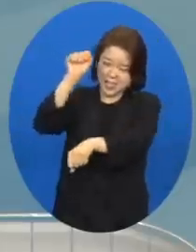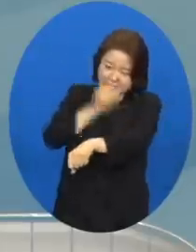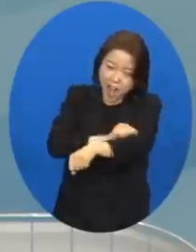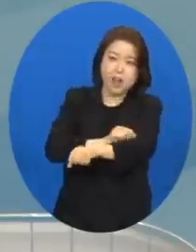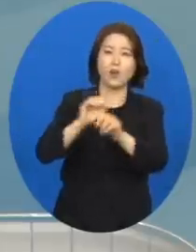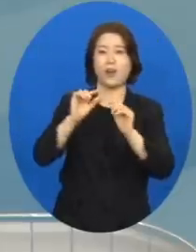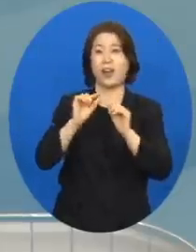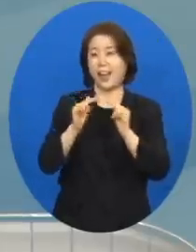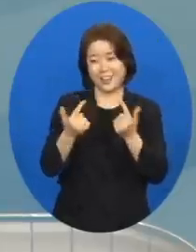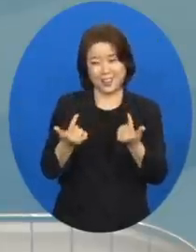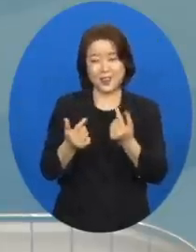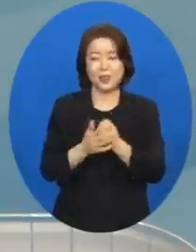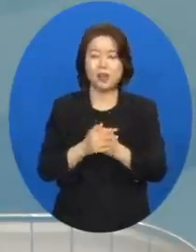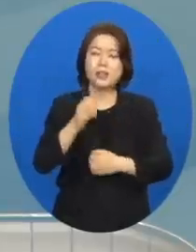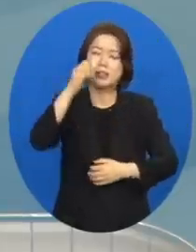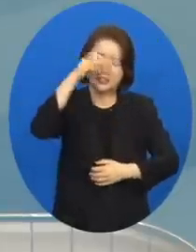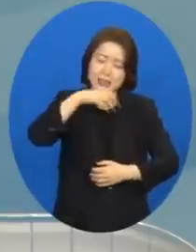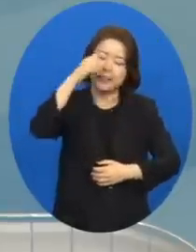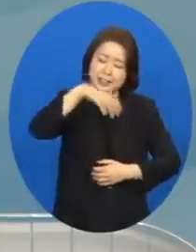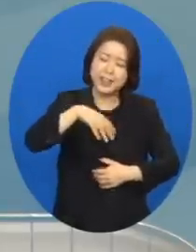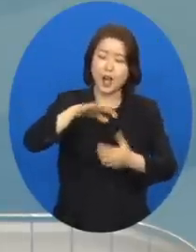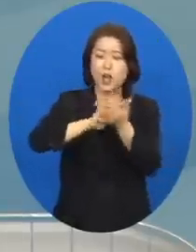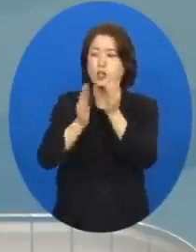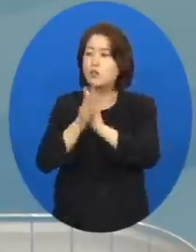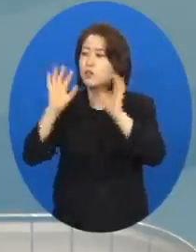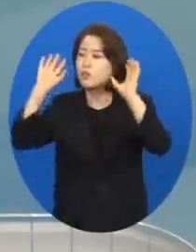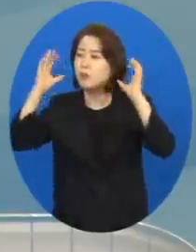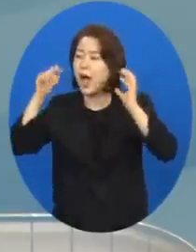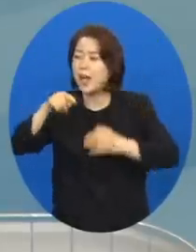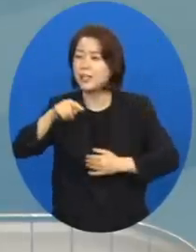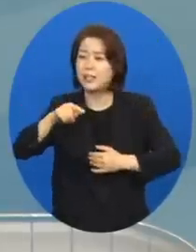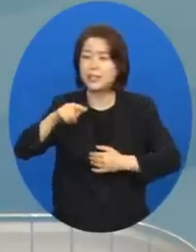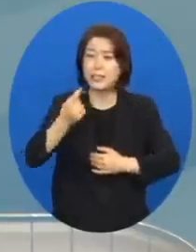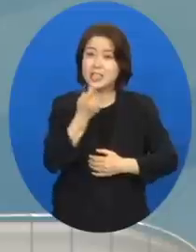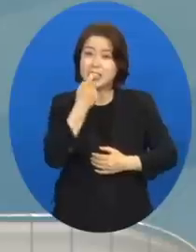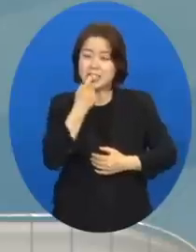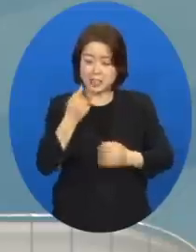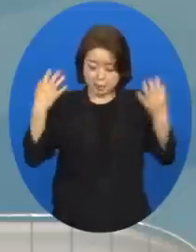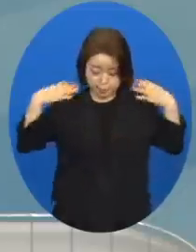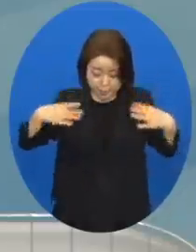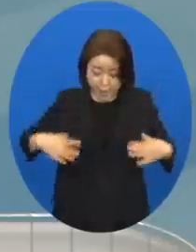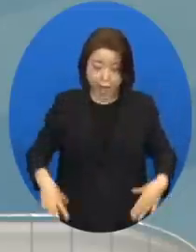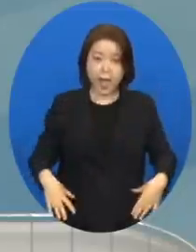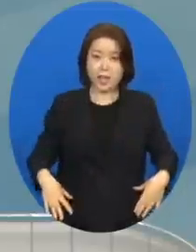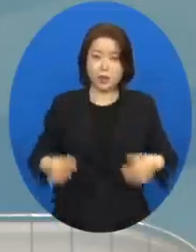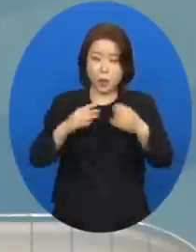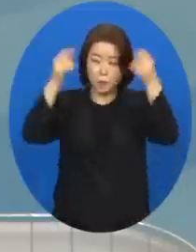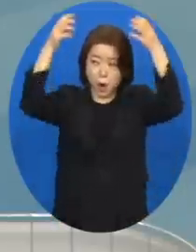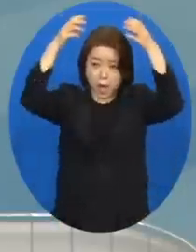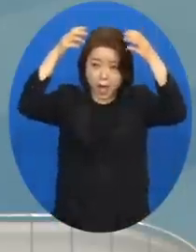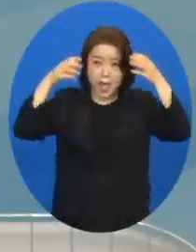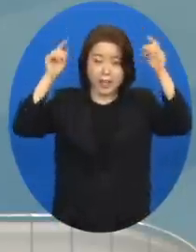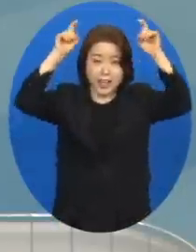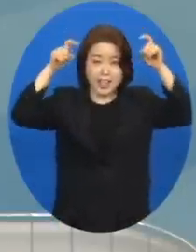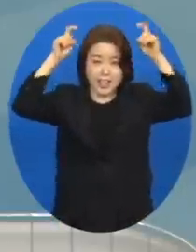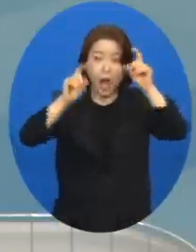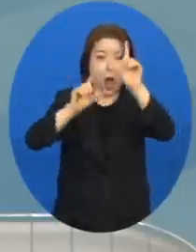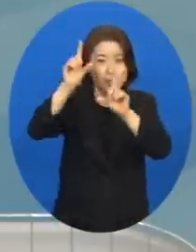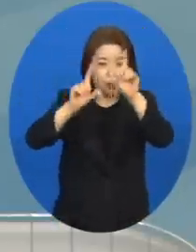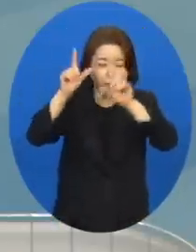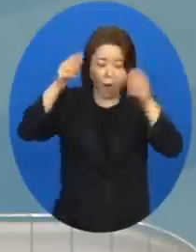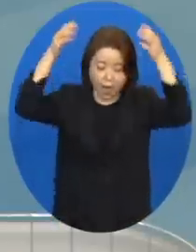아니고 그냥 유치부 아이들이 전부 다 하얀 타이즈 다 갈아입고 머리에는 그